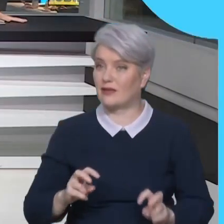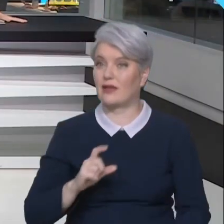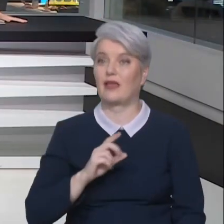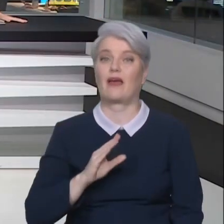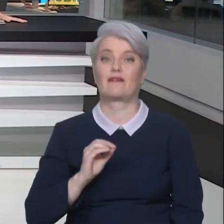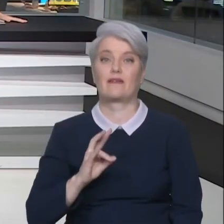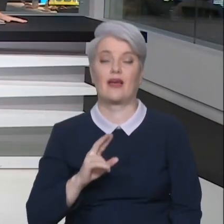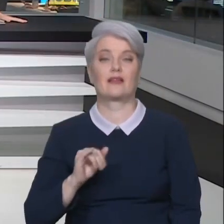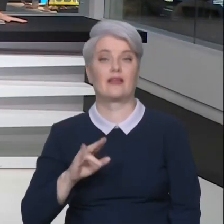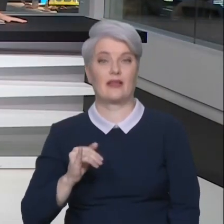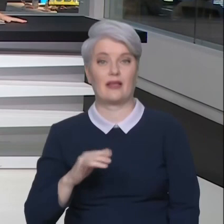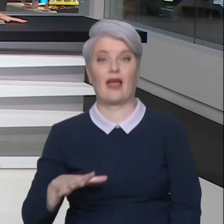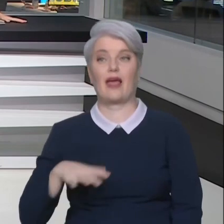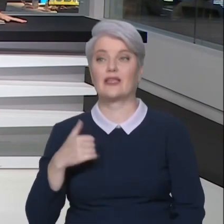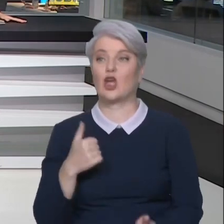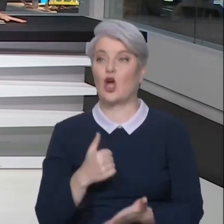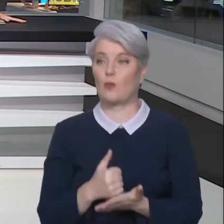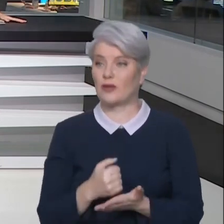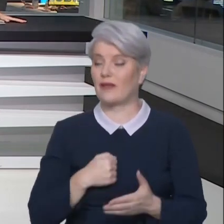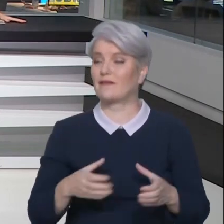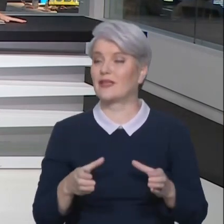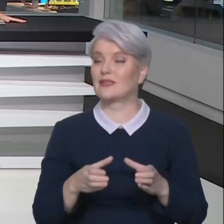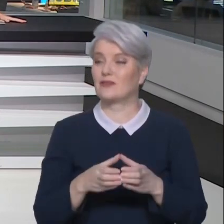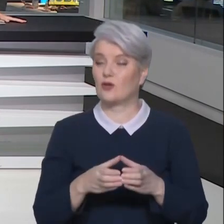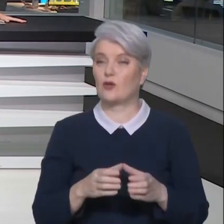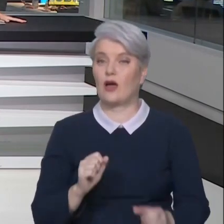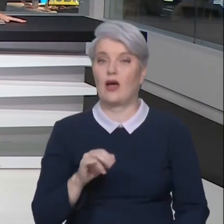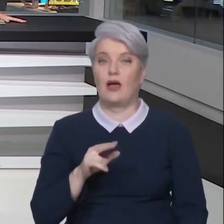Дикий, екс-командир взводу батальйону «Айдар». Ми проаналізували ситуацію по лінії фронту.